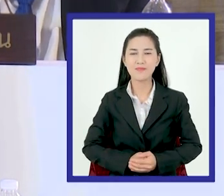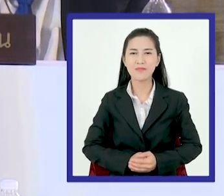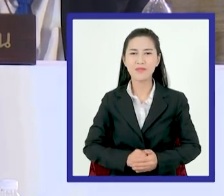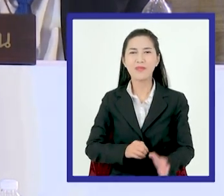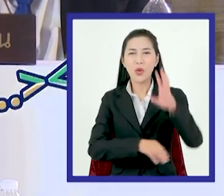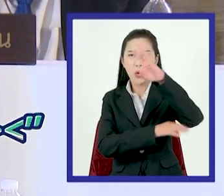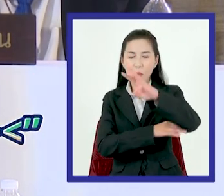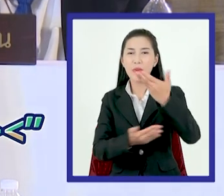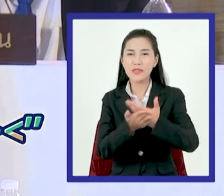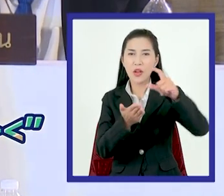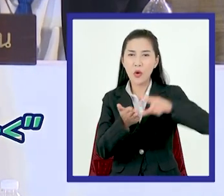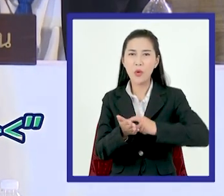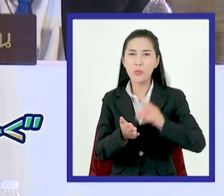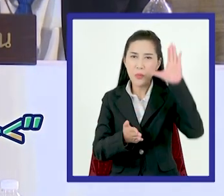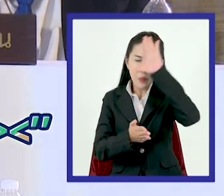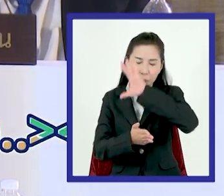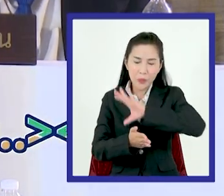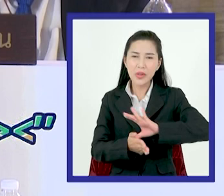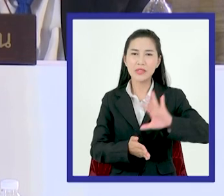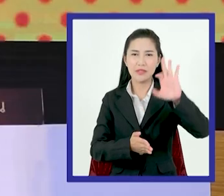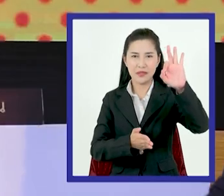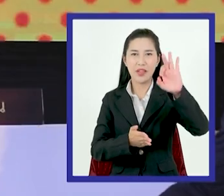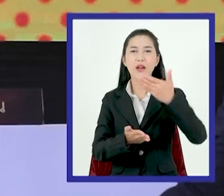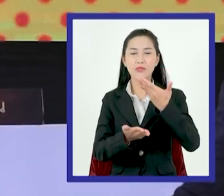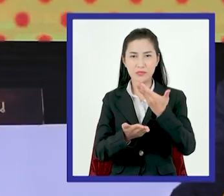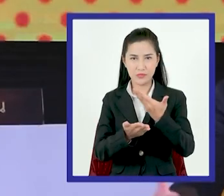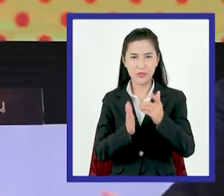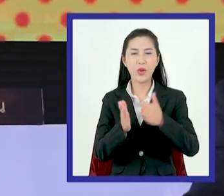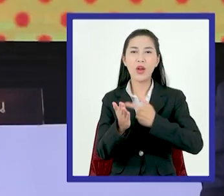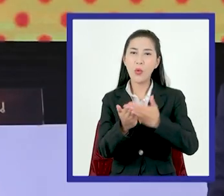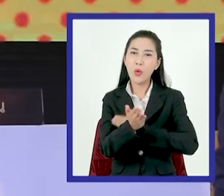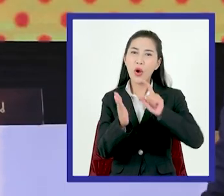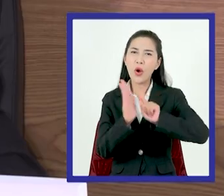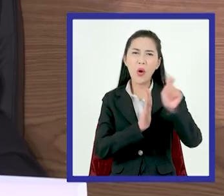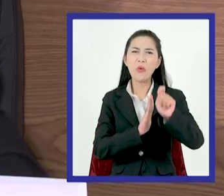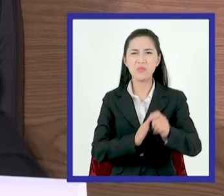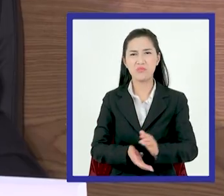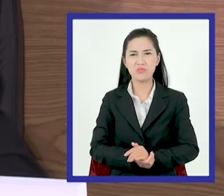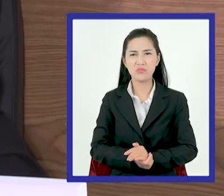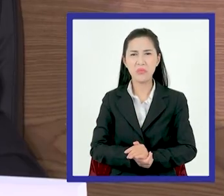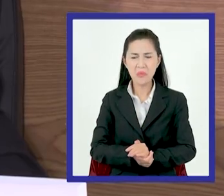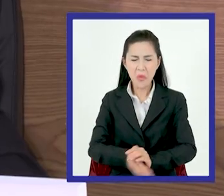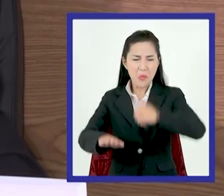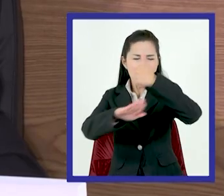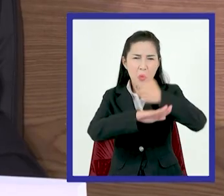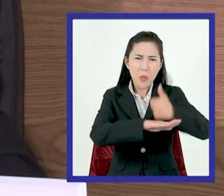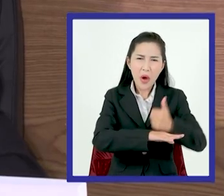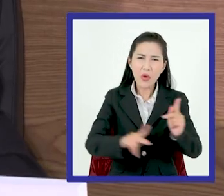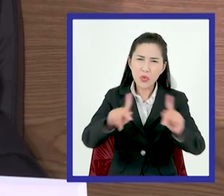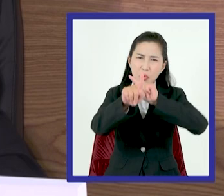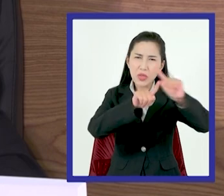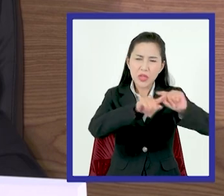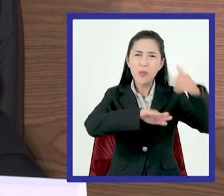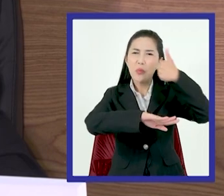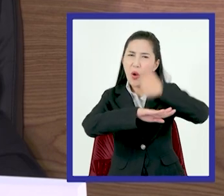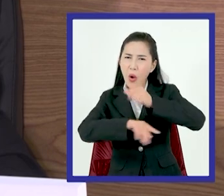6โมงเย็นเงินเข้าทุ่มหนึ่งหวยออกทันทีครับออกกันทีกับรูปแบบการออกสลากเดิมๆที่เอาปลัดกระทรวงนั้นกระทรวงนี้เอาผ